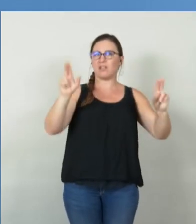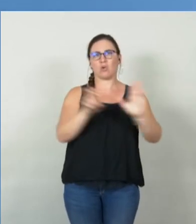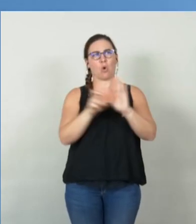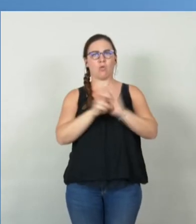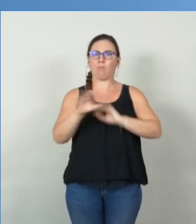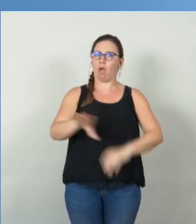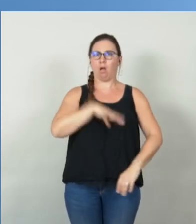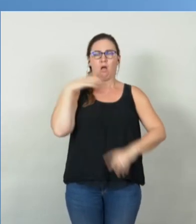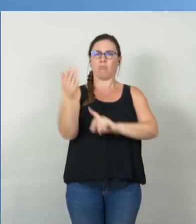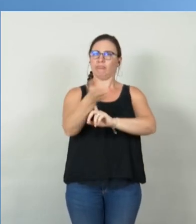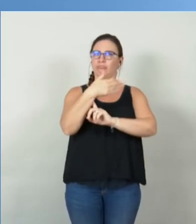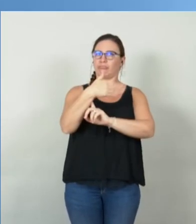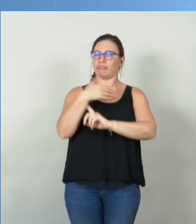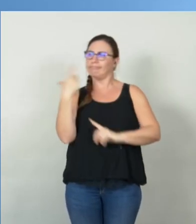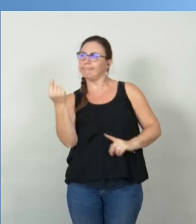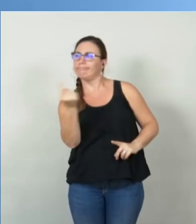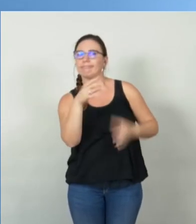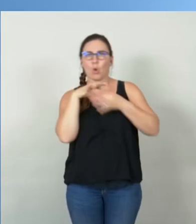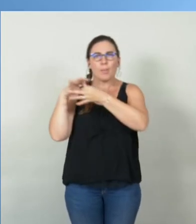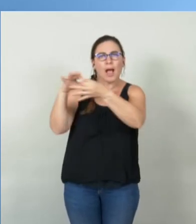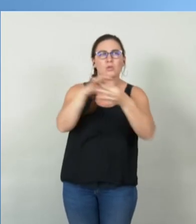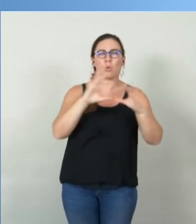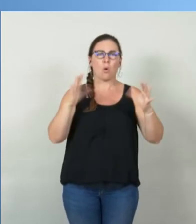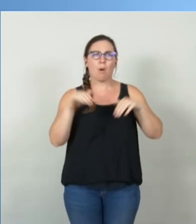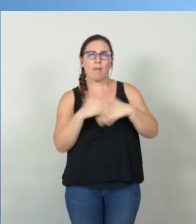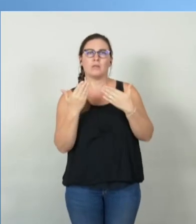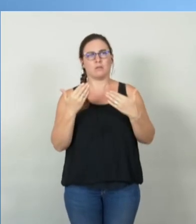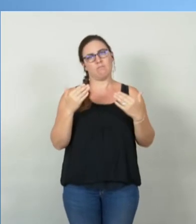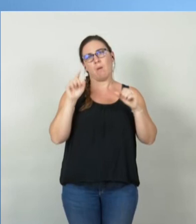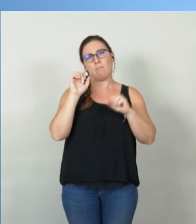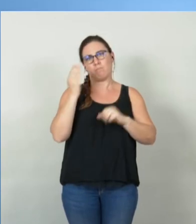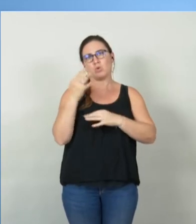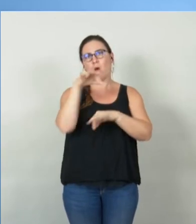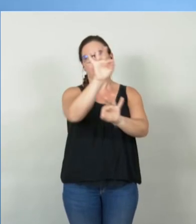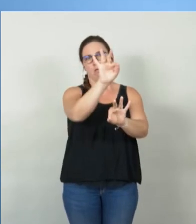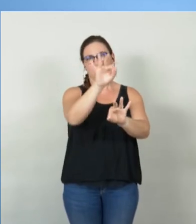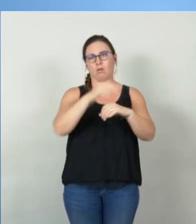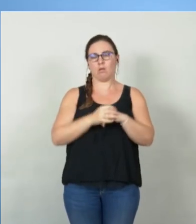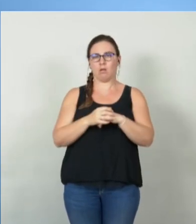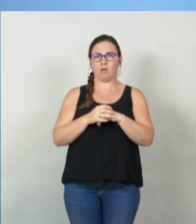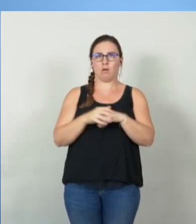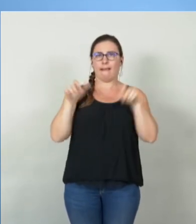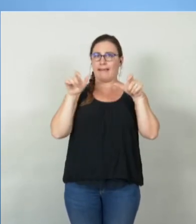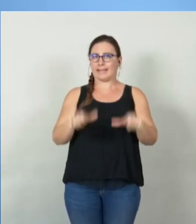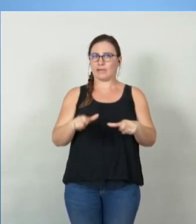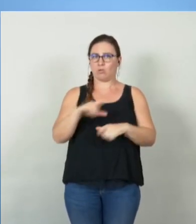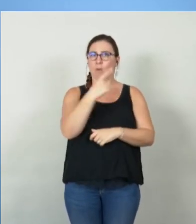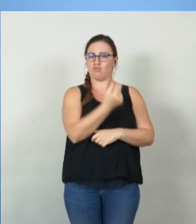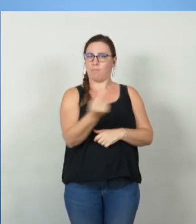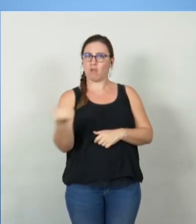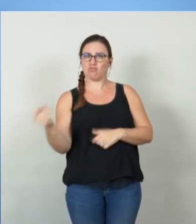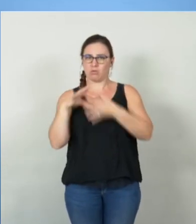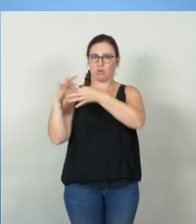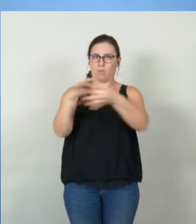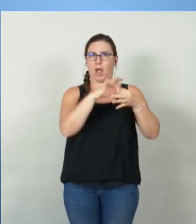s'intéresse aux coopérations et relations quelle entretient le document état des lieux présents sur l'espace jumelage et coopération